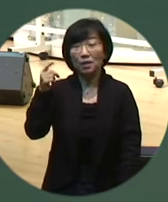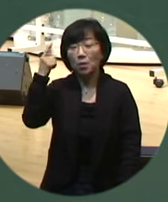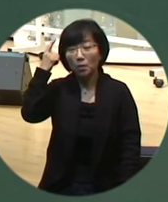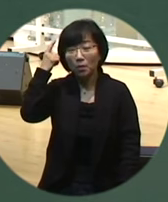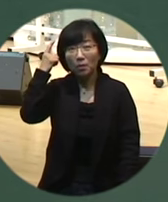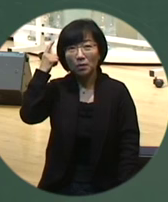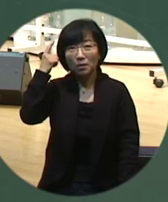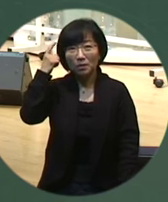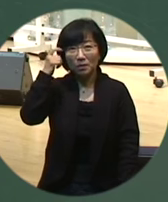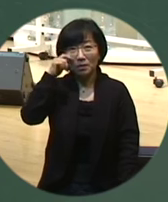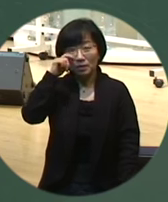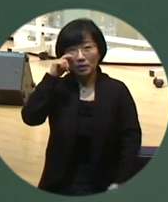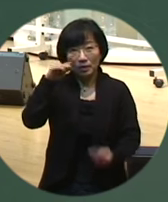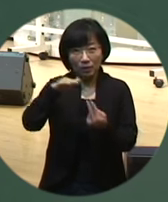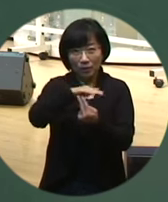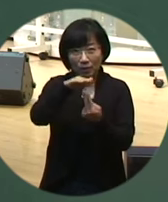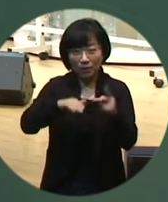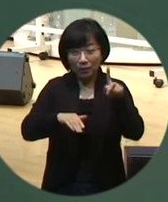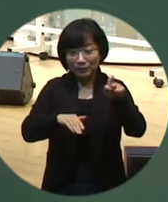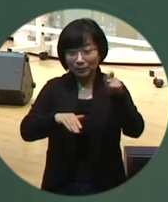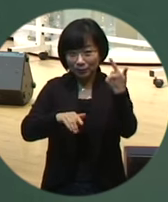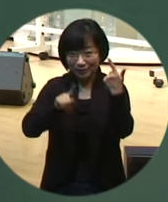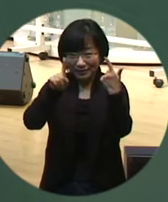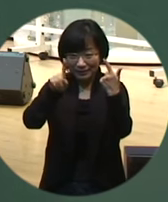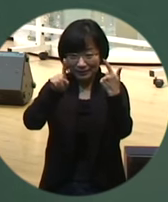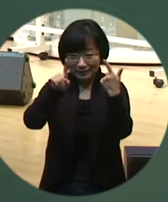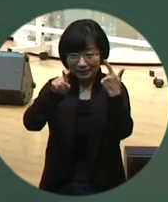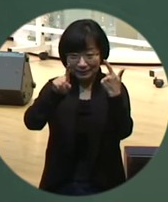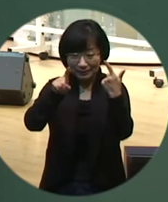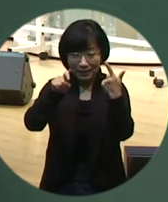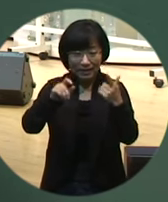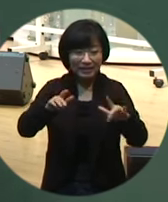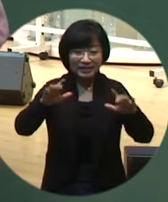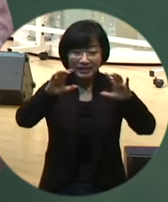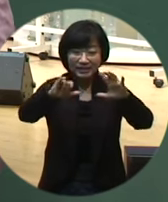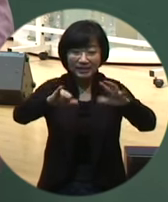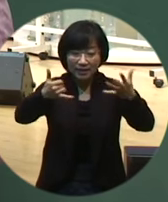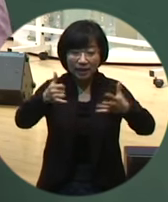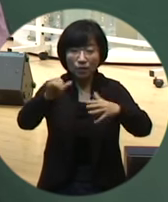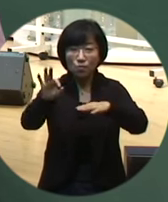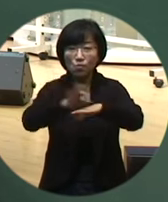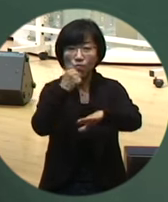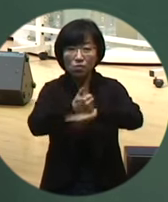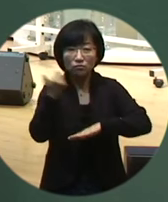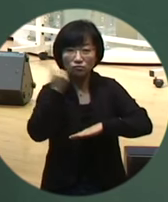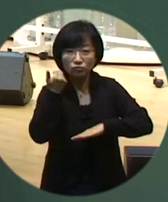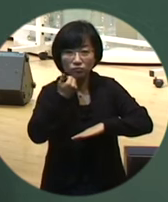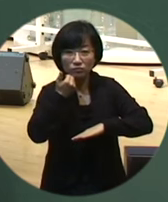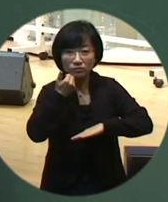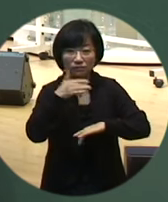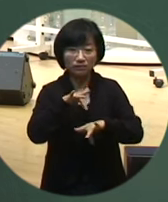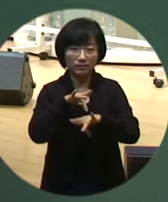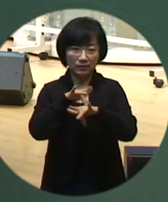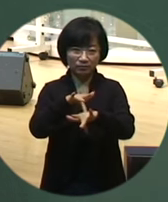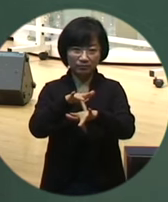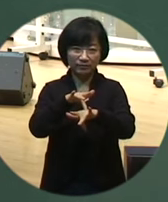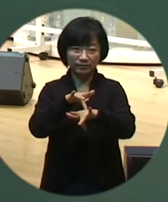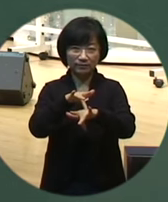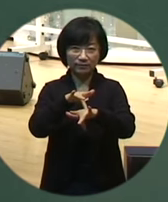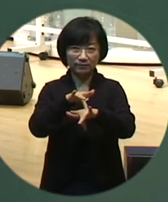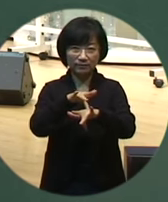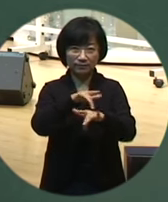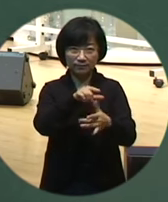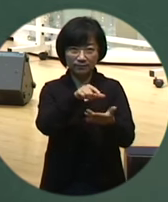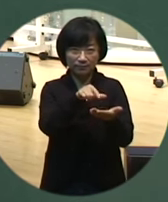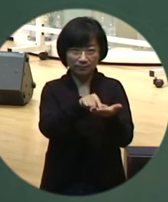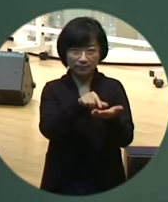요한복음 16장 11절에 세상 임금 마귀 그래서요. John 16:11 says that the ruler of the kingdom of the